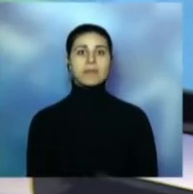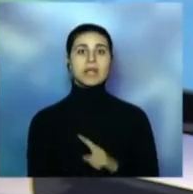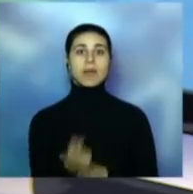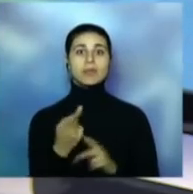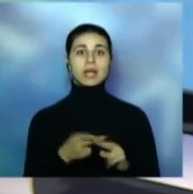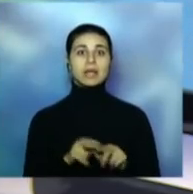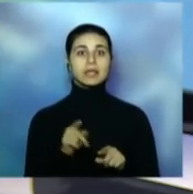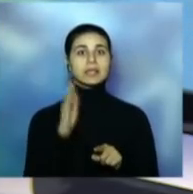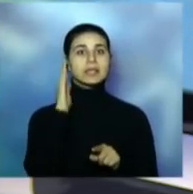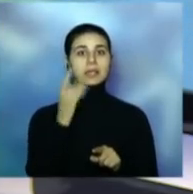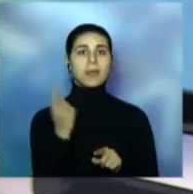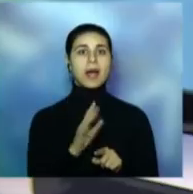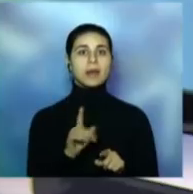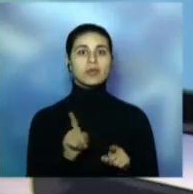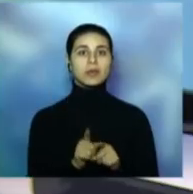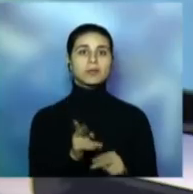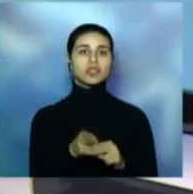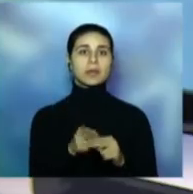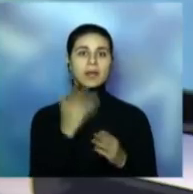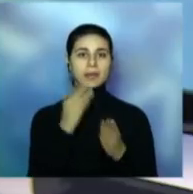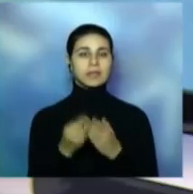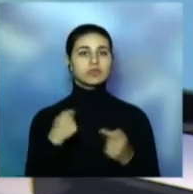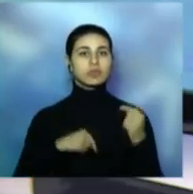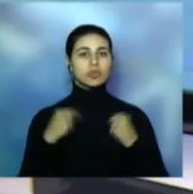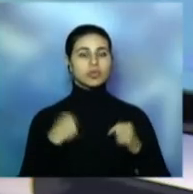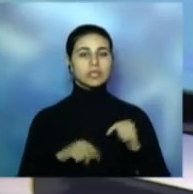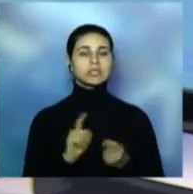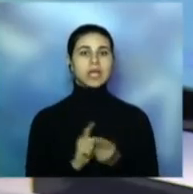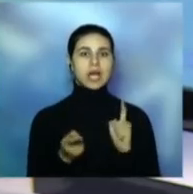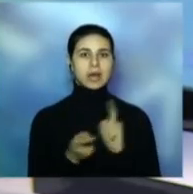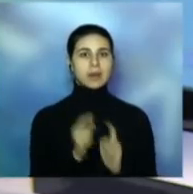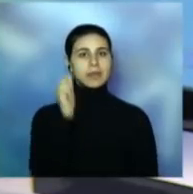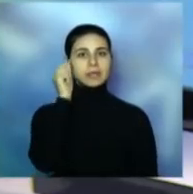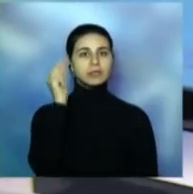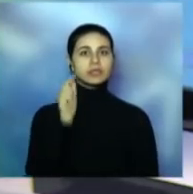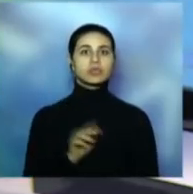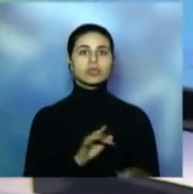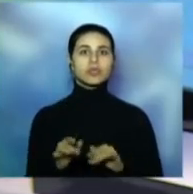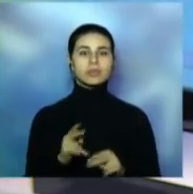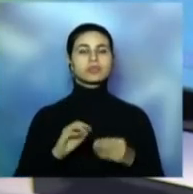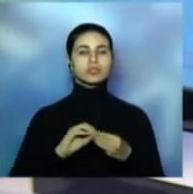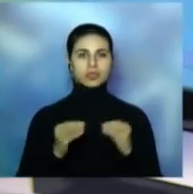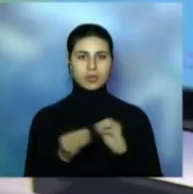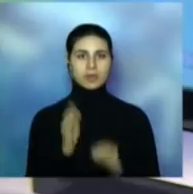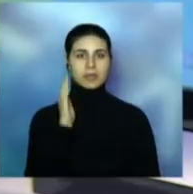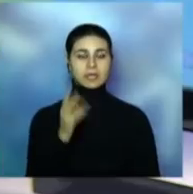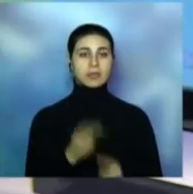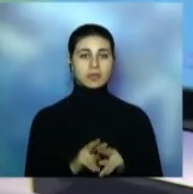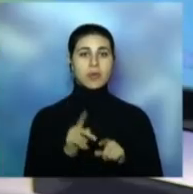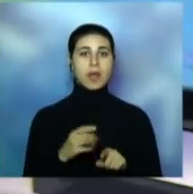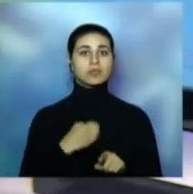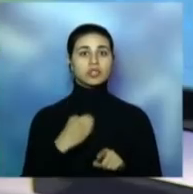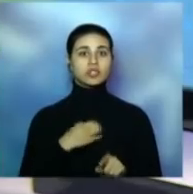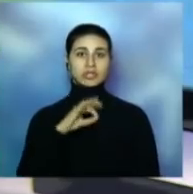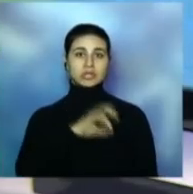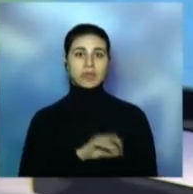აქედან ეს გამოიწვევს არამხოლოდ შეფერხებას მისი მოტორიკისა, არამედ ფსიქიკური პროცესების შეფერხებასაც, რადგან ამ შიშის გამო